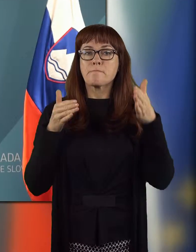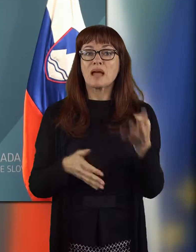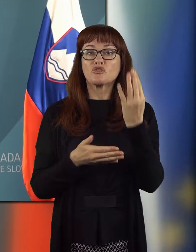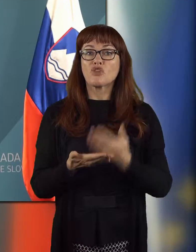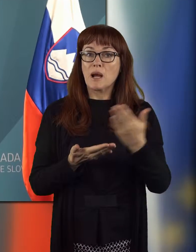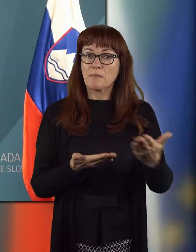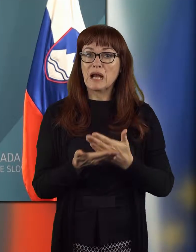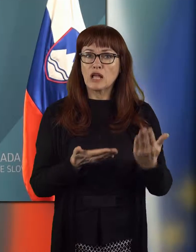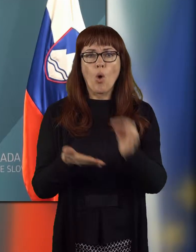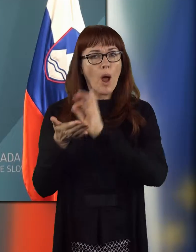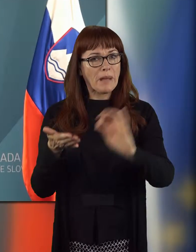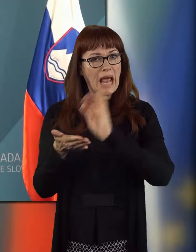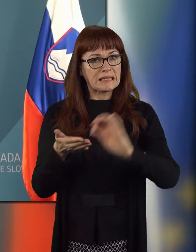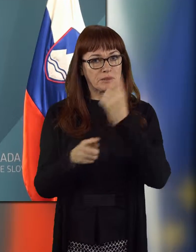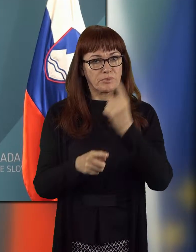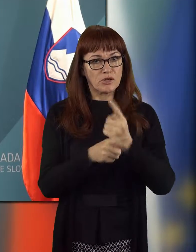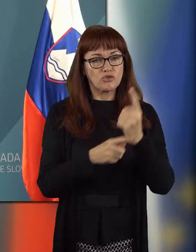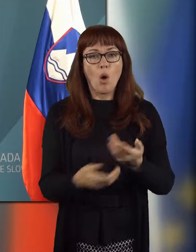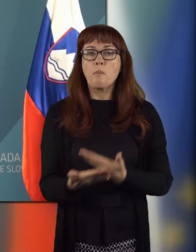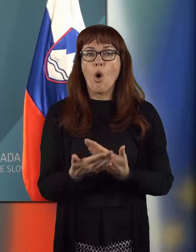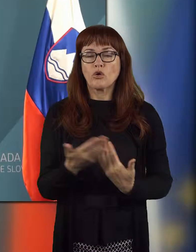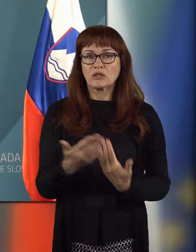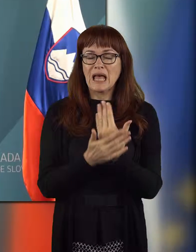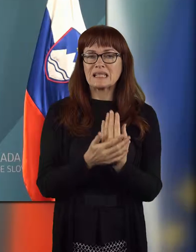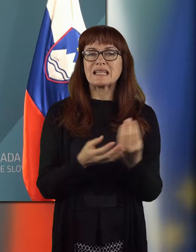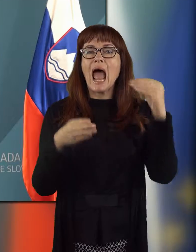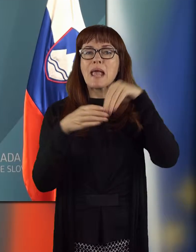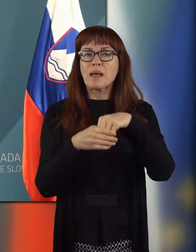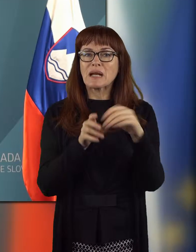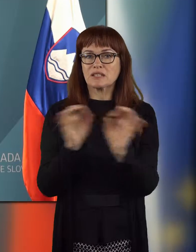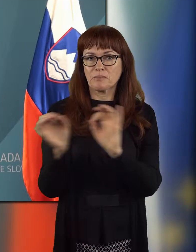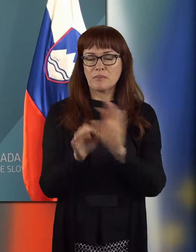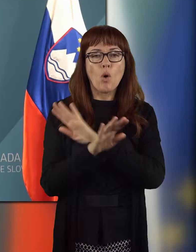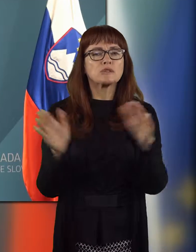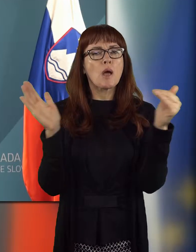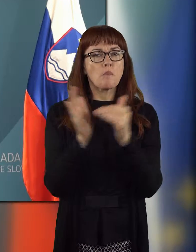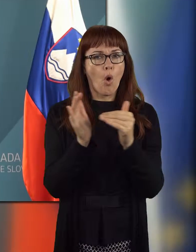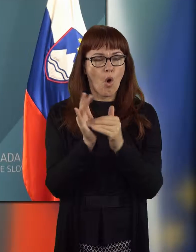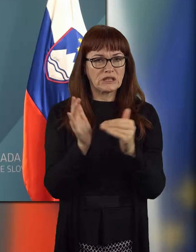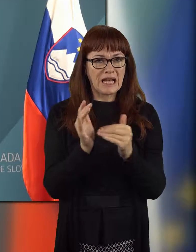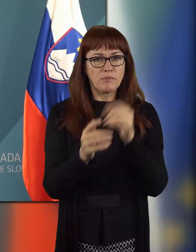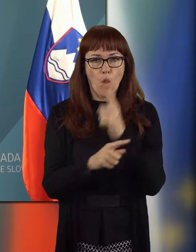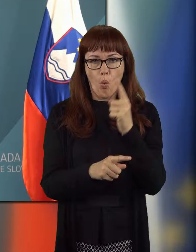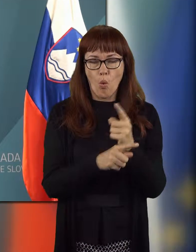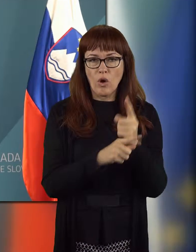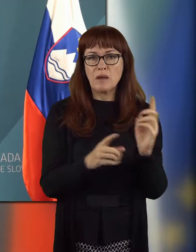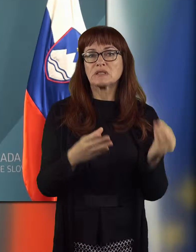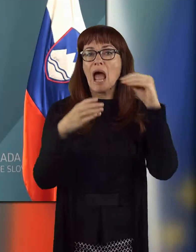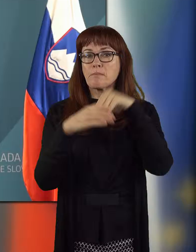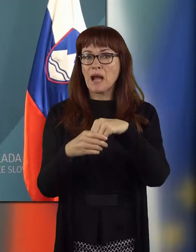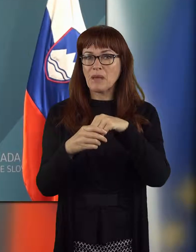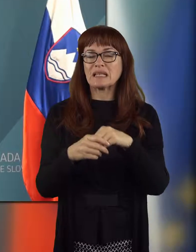paket 4 predlogov predpisov, ki so podlaga za implementacijo in pripravo vseh potrebnih ukrepov